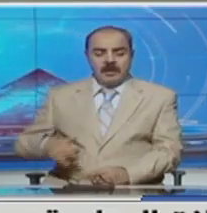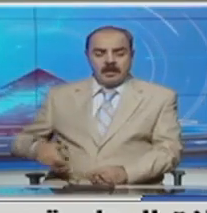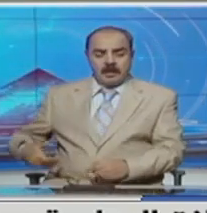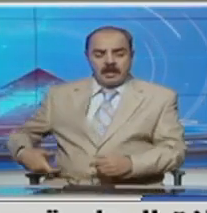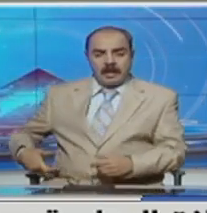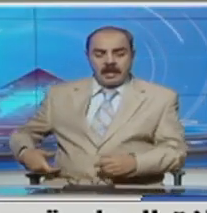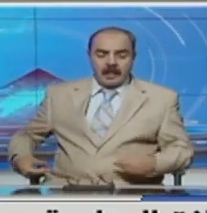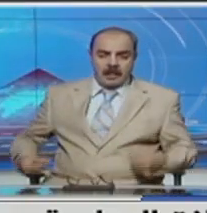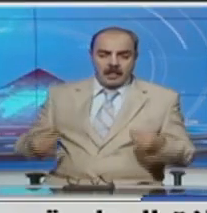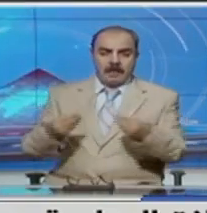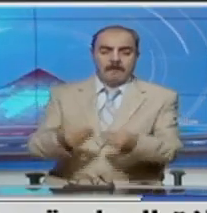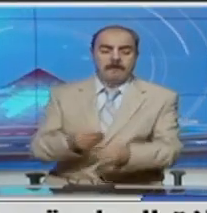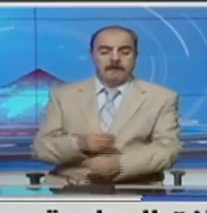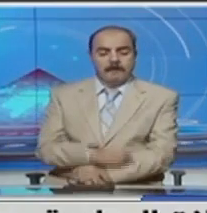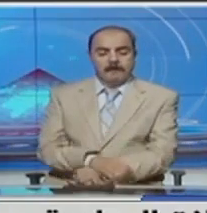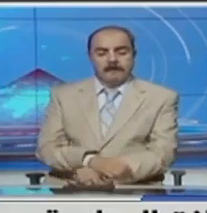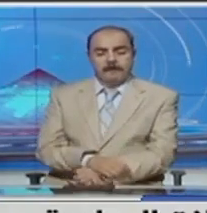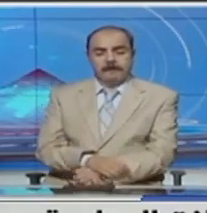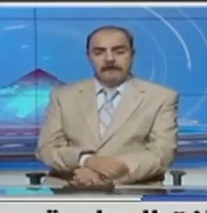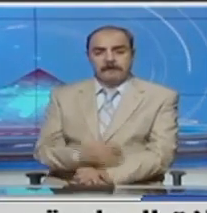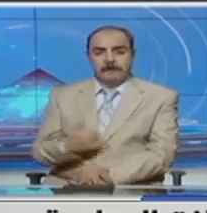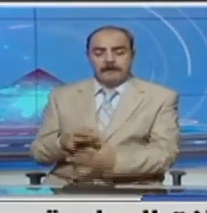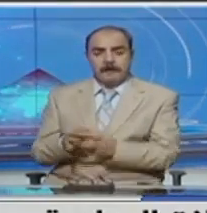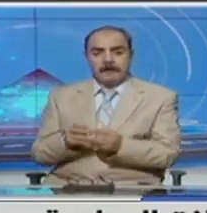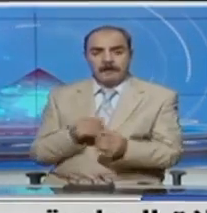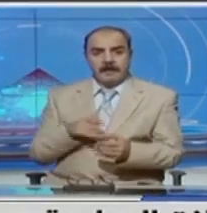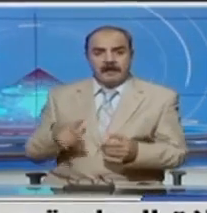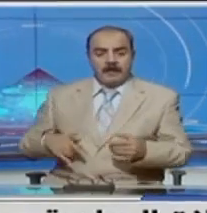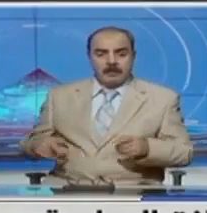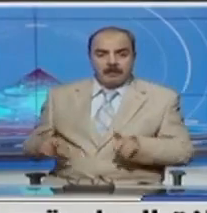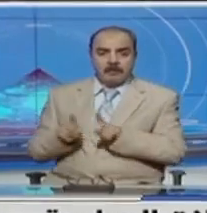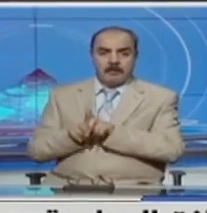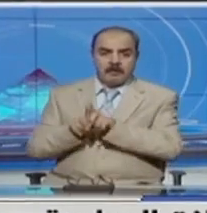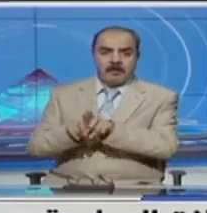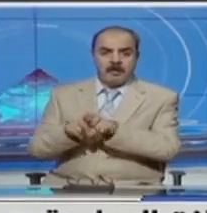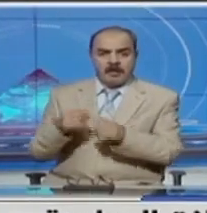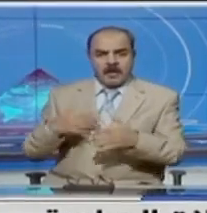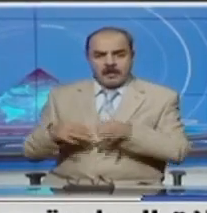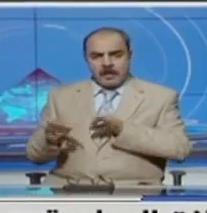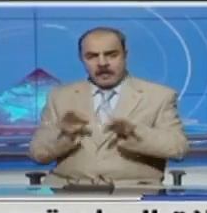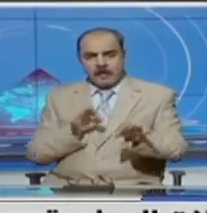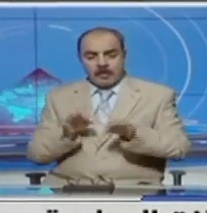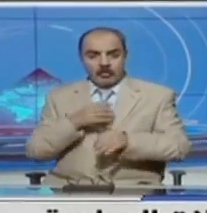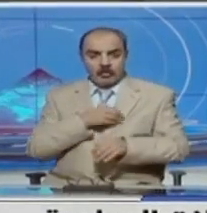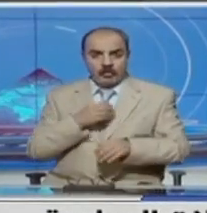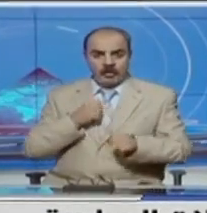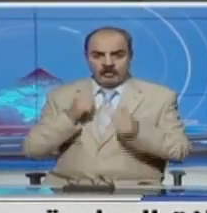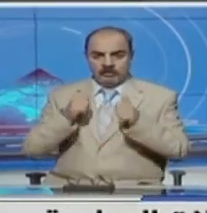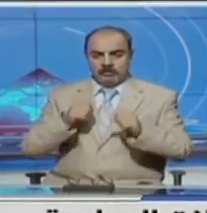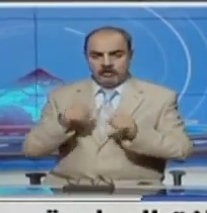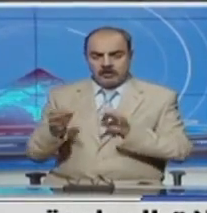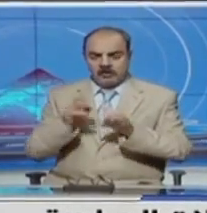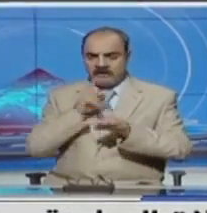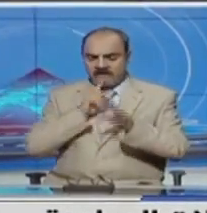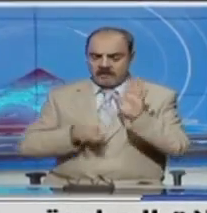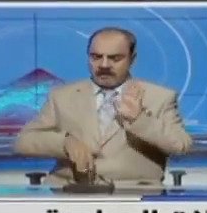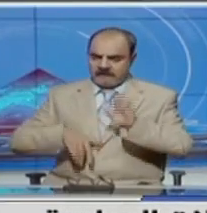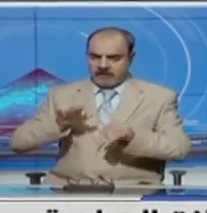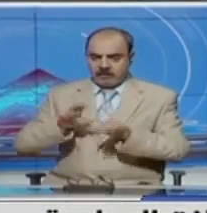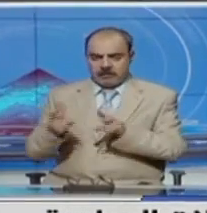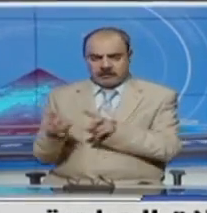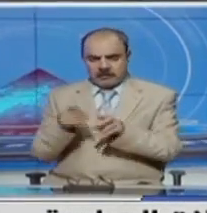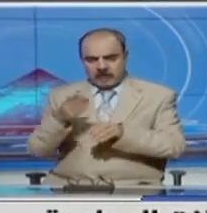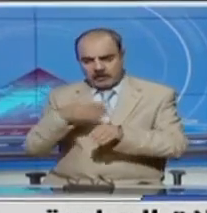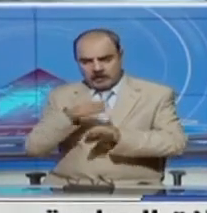دي الوالد. التدخلات الجراحية لزراعة الكبد والكلى تتم من خلال فريق طبي مدرب ومؤهل للقيام بتلك